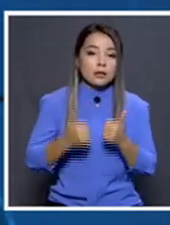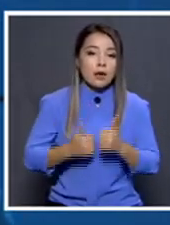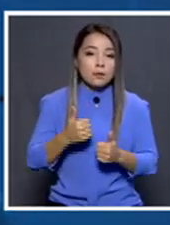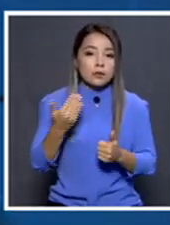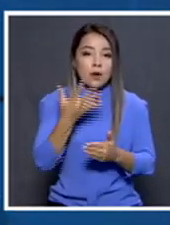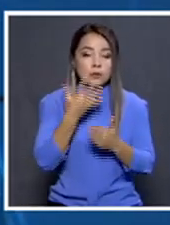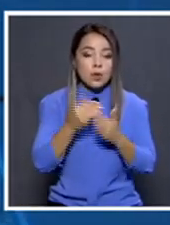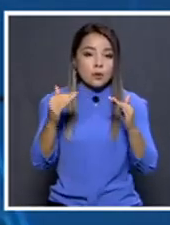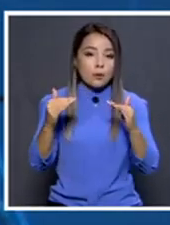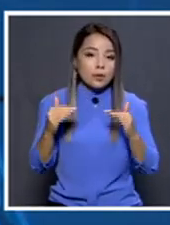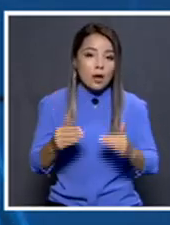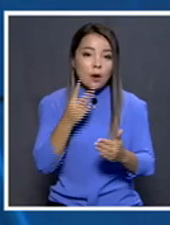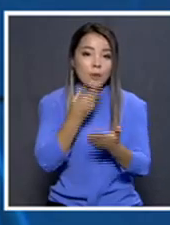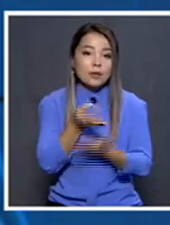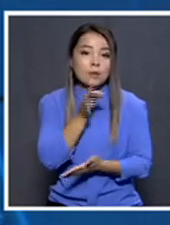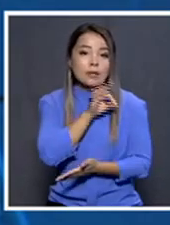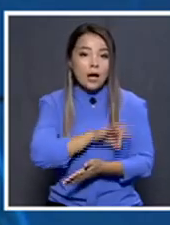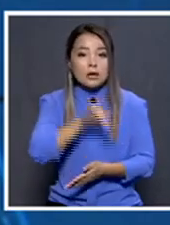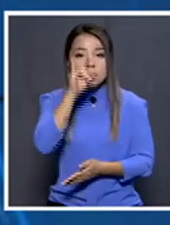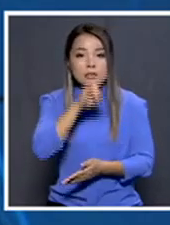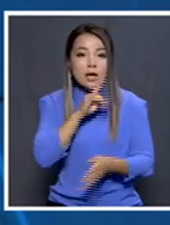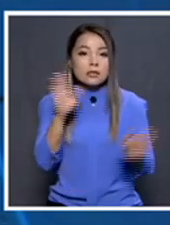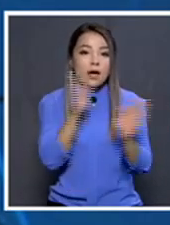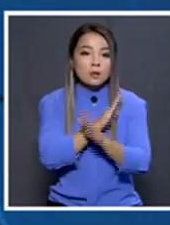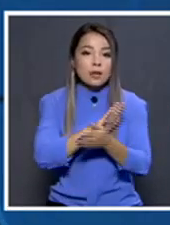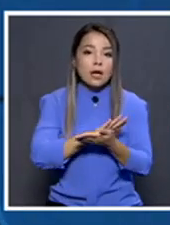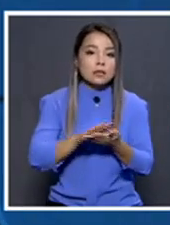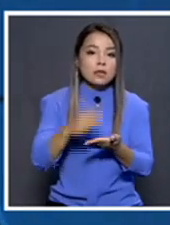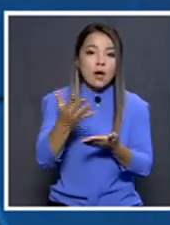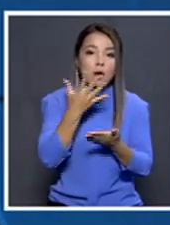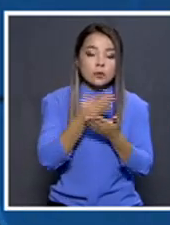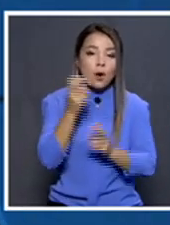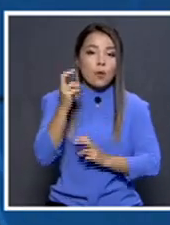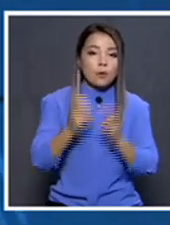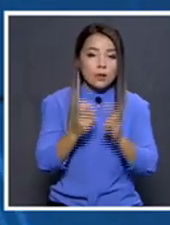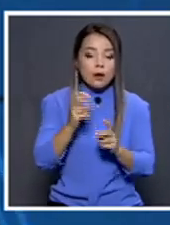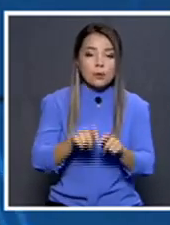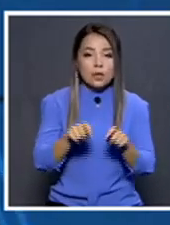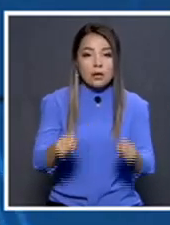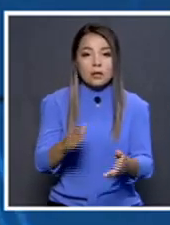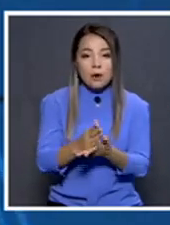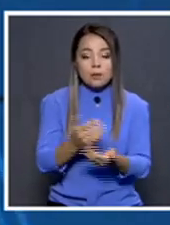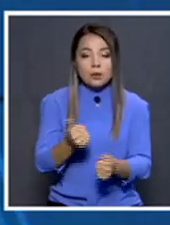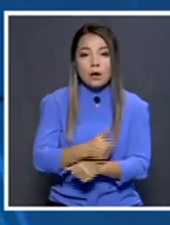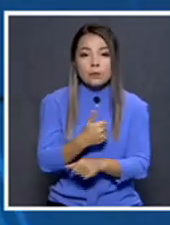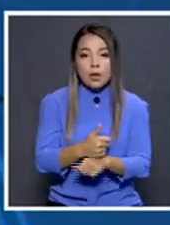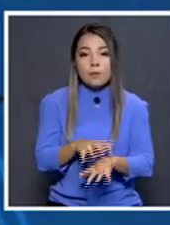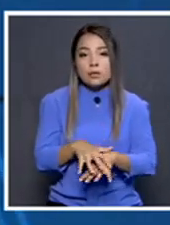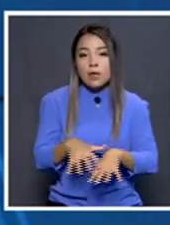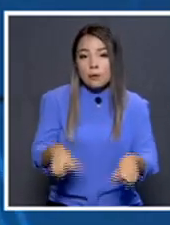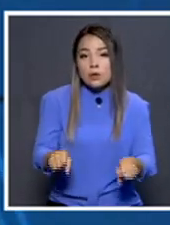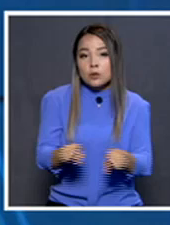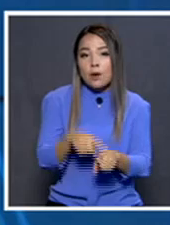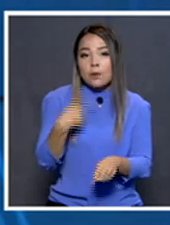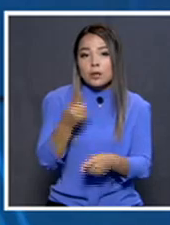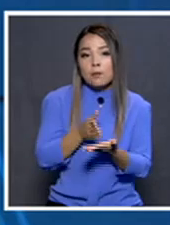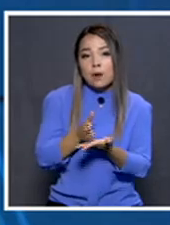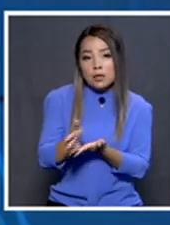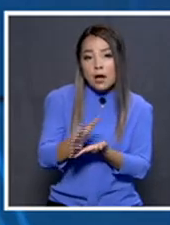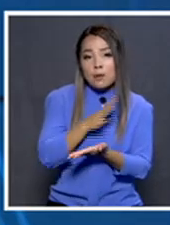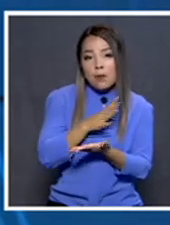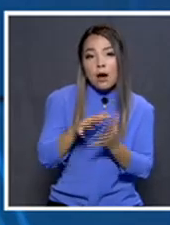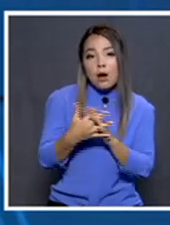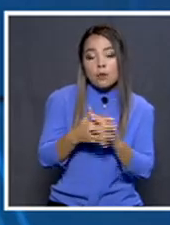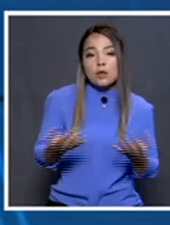бәсекелестіктің төмендігін пайдаланып, Қазақстан табиғи таза өнім өндіруге құлшынуы тиіс. Жолдауда басымдық берілген бағыттардың бірі де осы